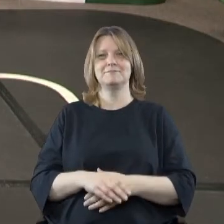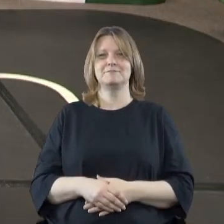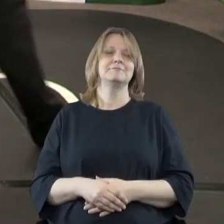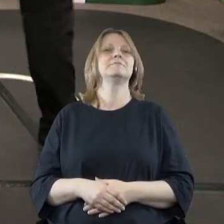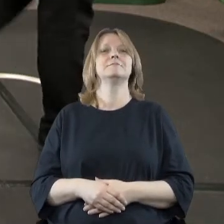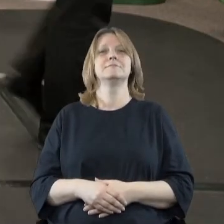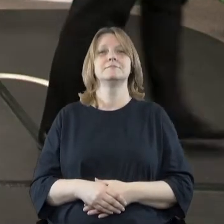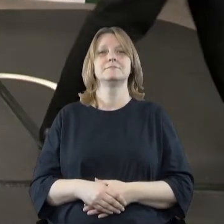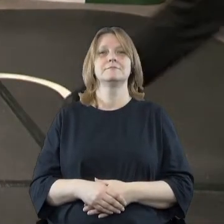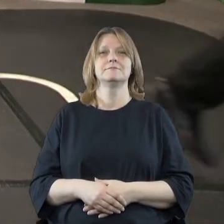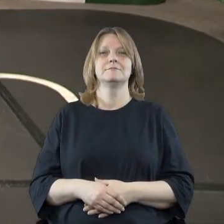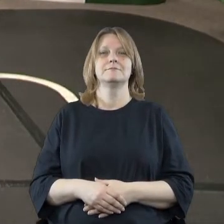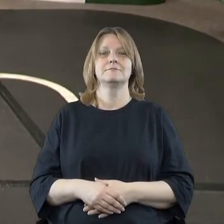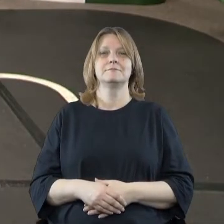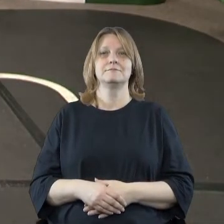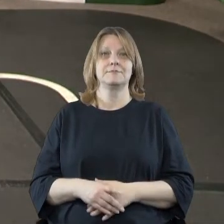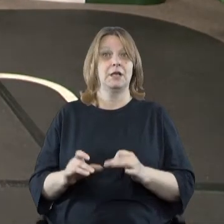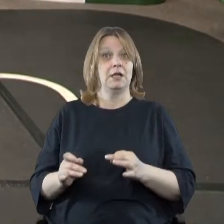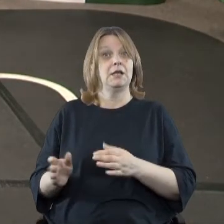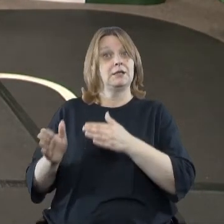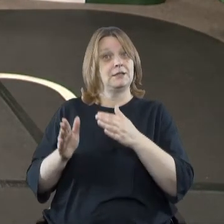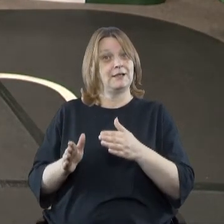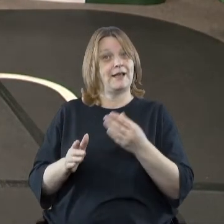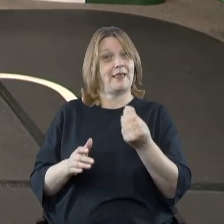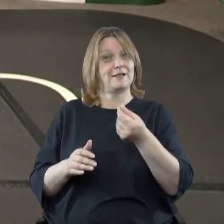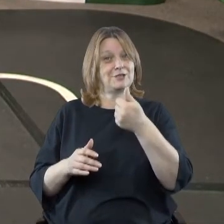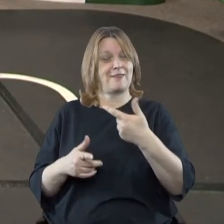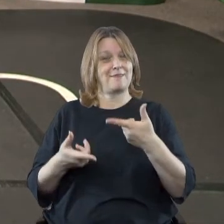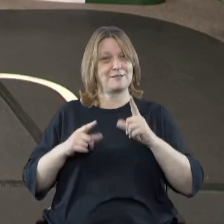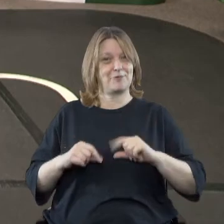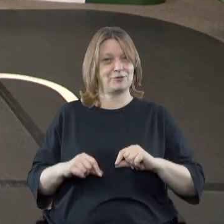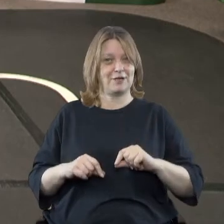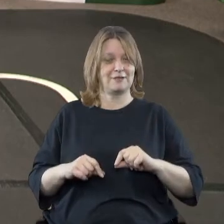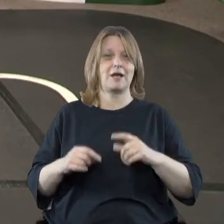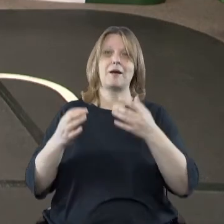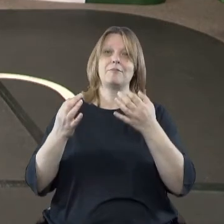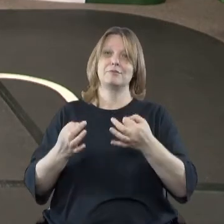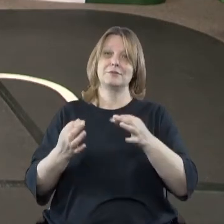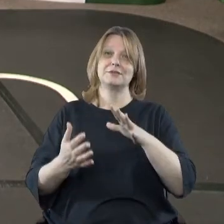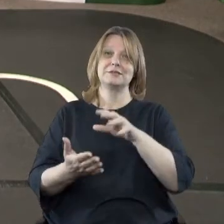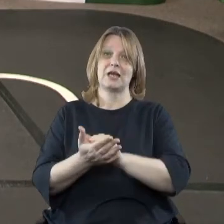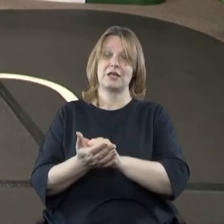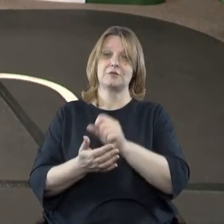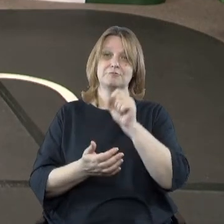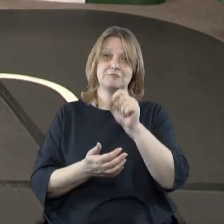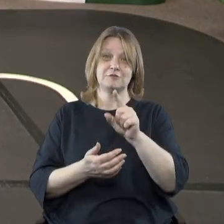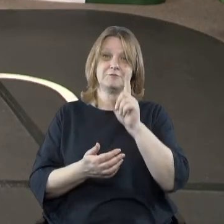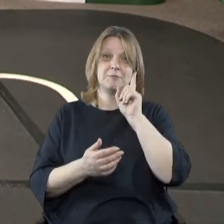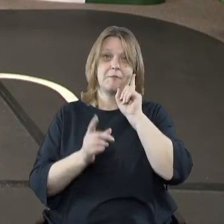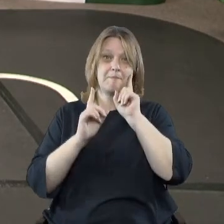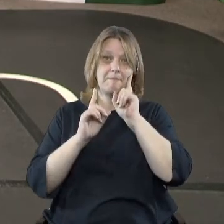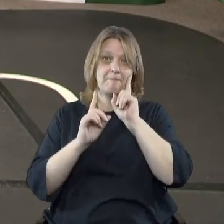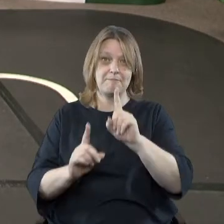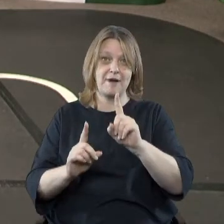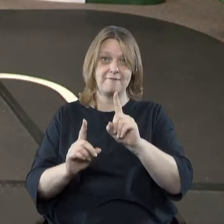panie ministrze. No i słuchajcie, mamy dla was jeszcze jedną niespodziankę, bo na naszych zajęciach pojawi się dzisiaj prawdziwy